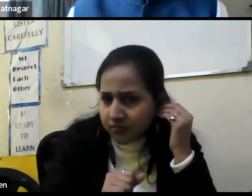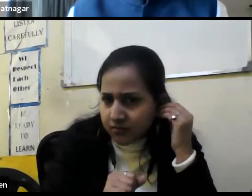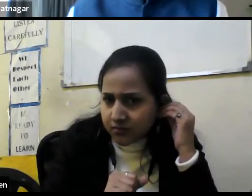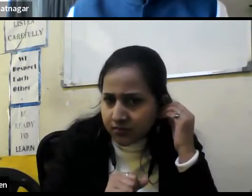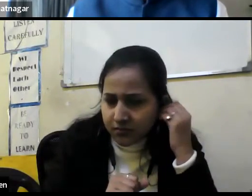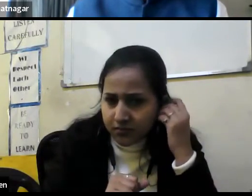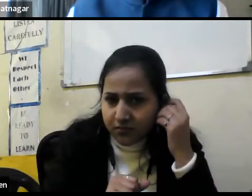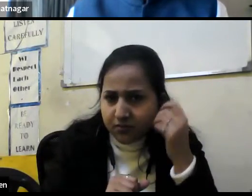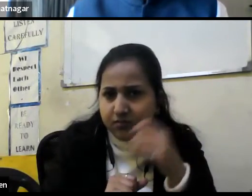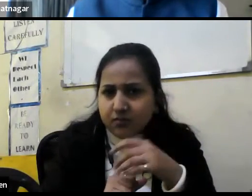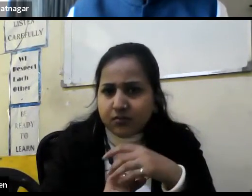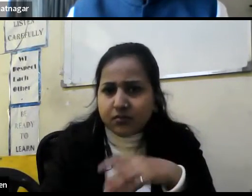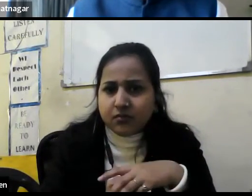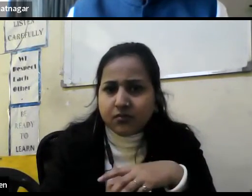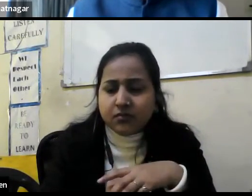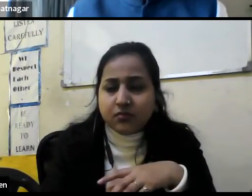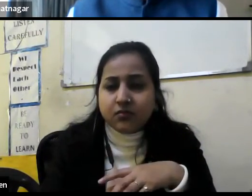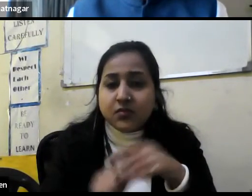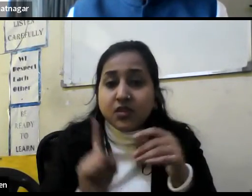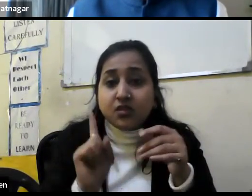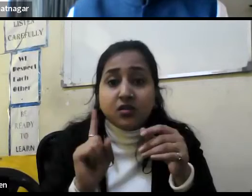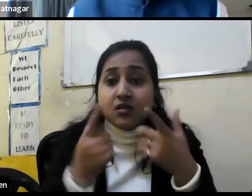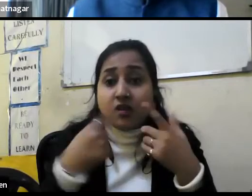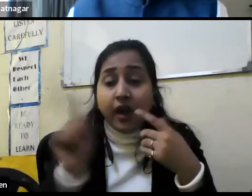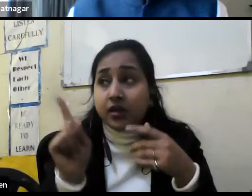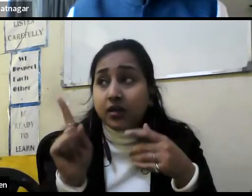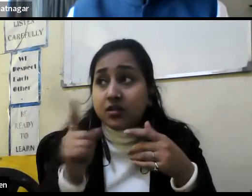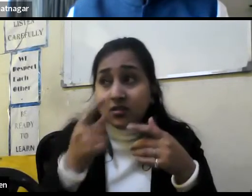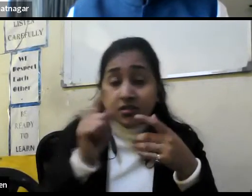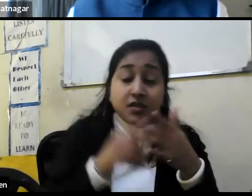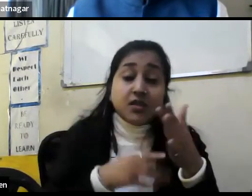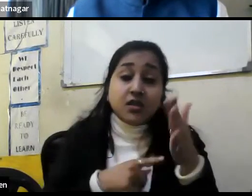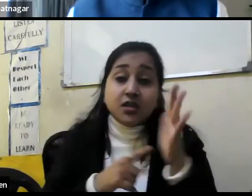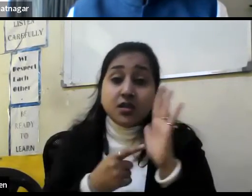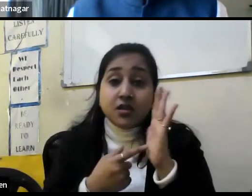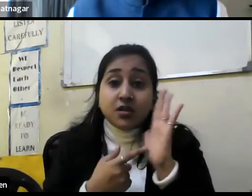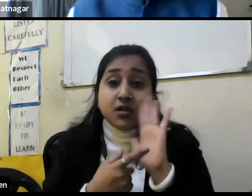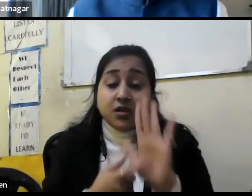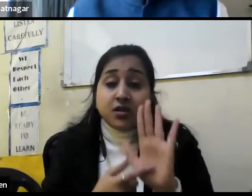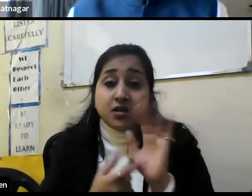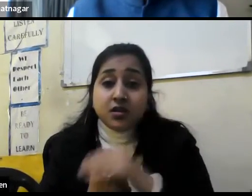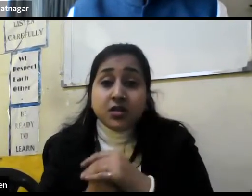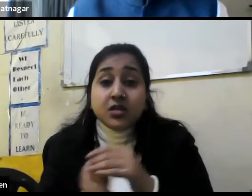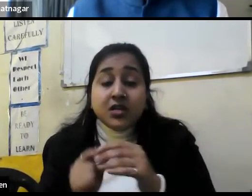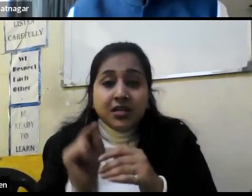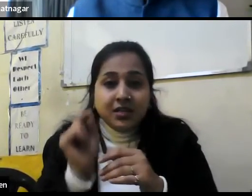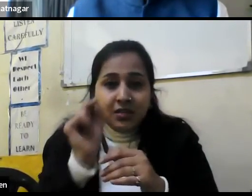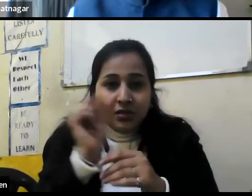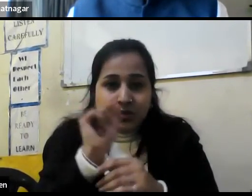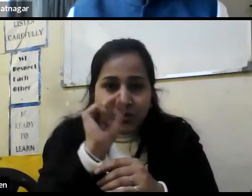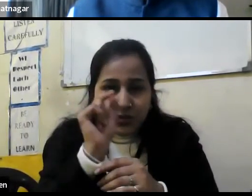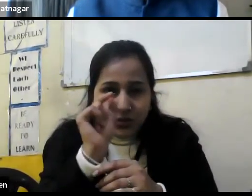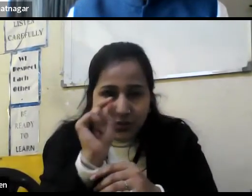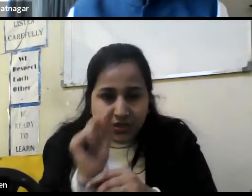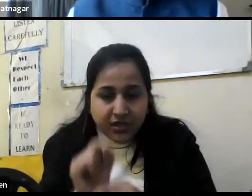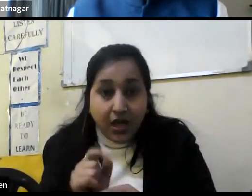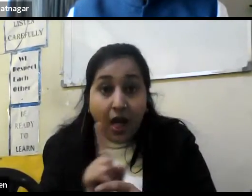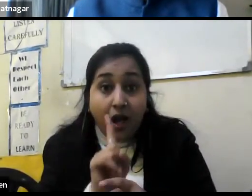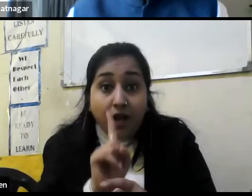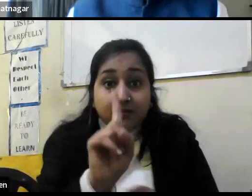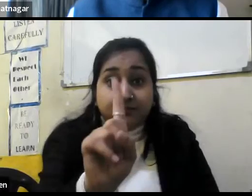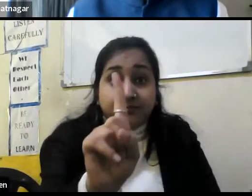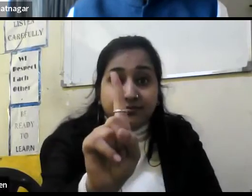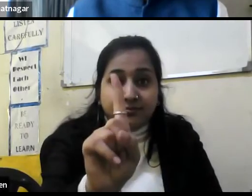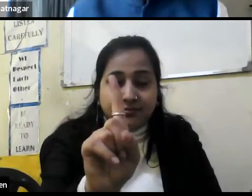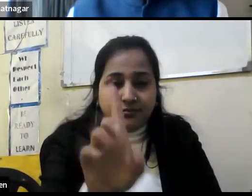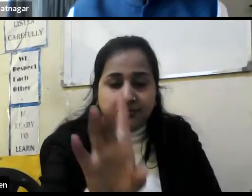तो जो कि जिससे इम्पैक्ट हो, और नीडल जो है, कहते हैं ना सुई आगे की तरफ बढ़े, मतलब हम